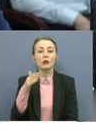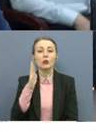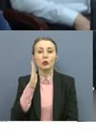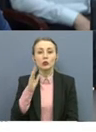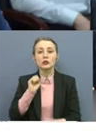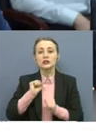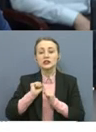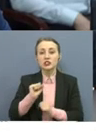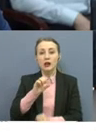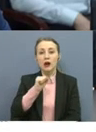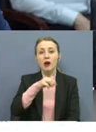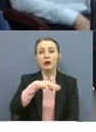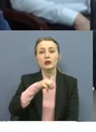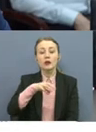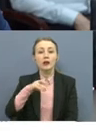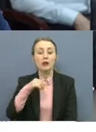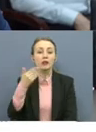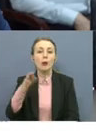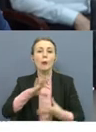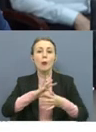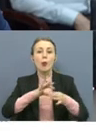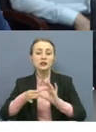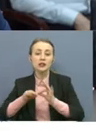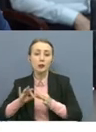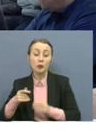показать результаты, если нам просто